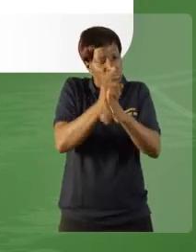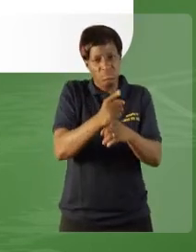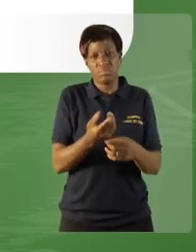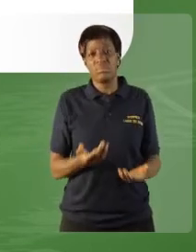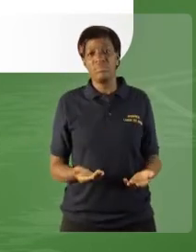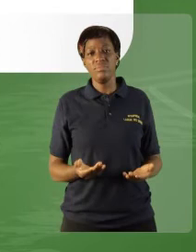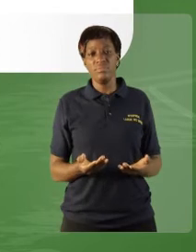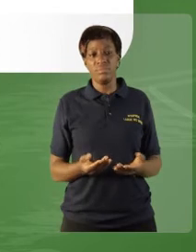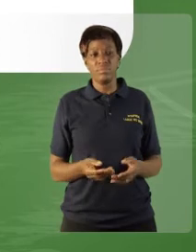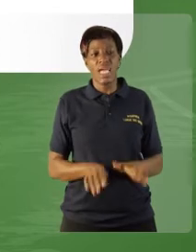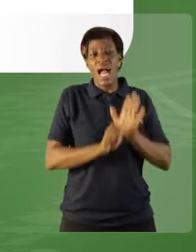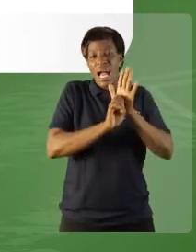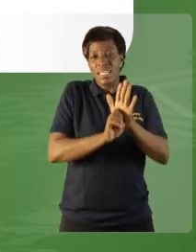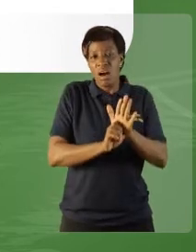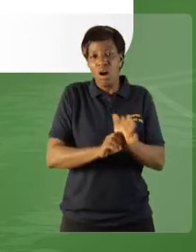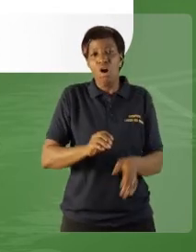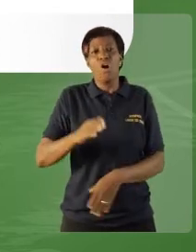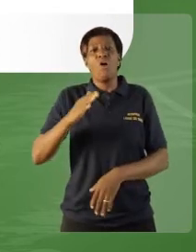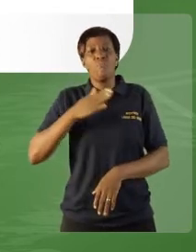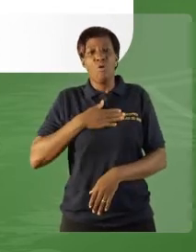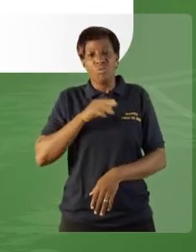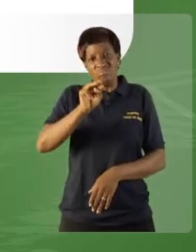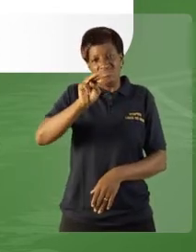cas de « mon petit frère cool ».